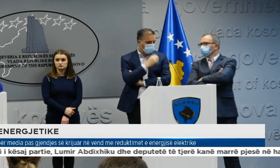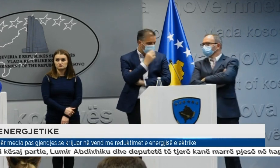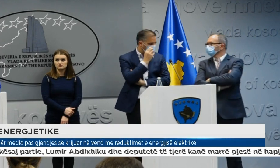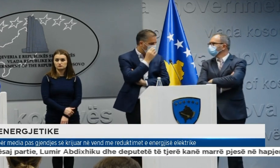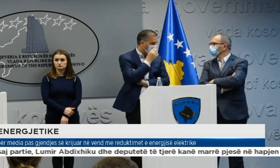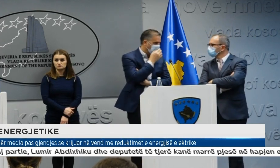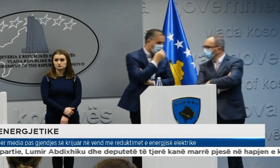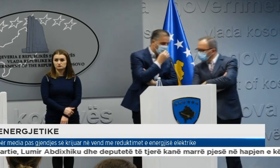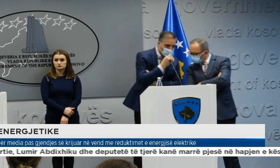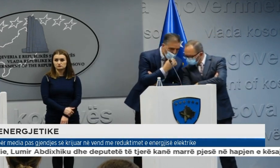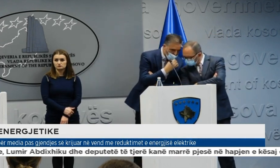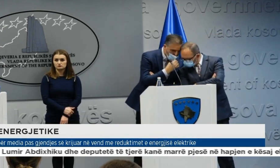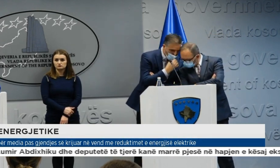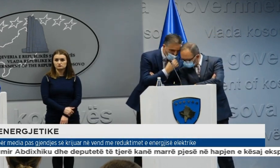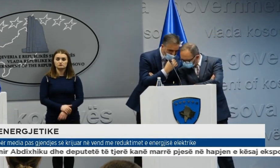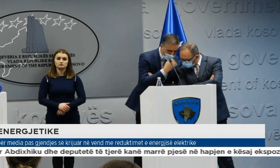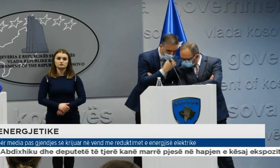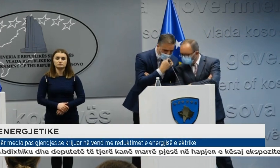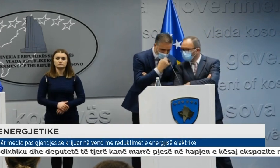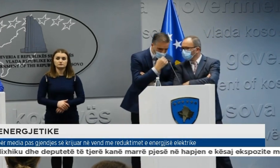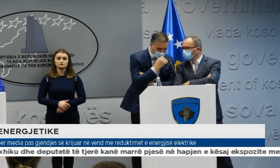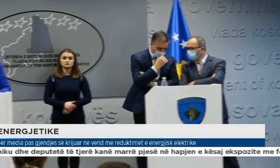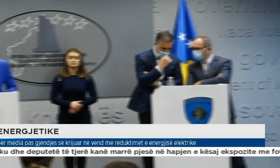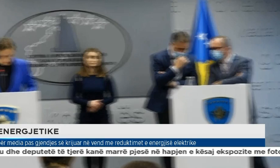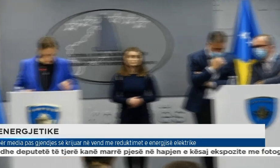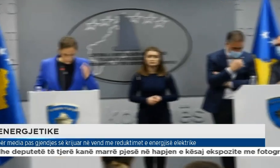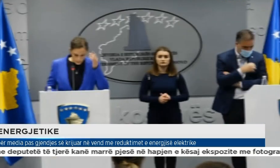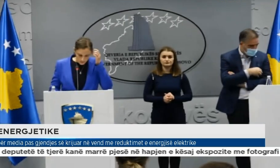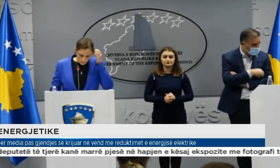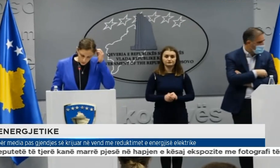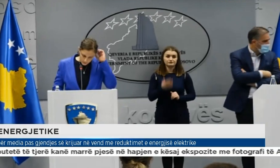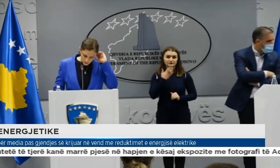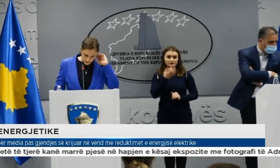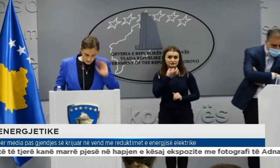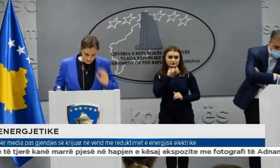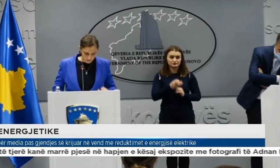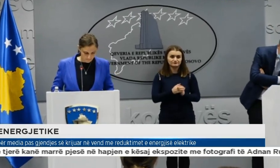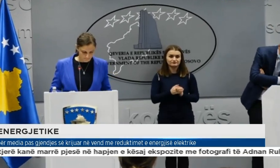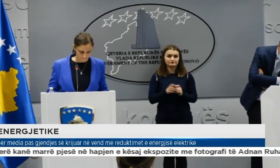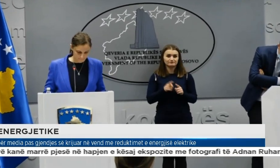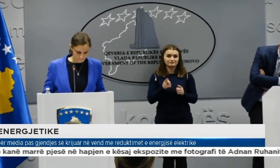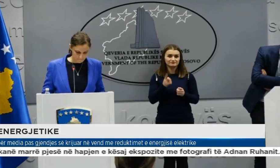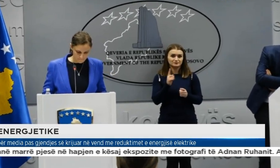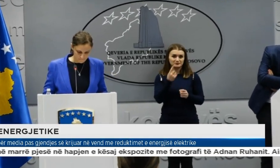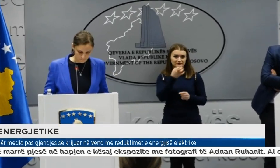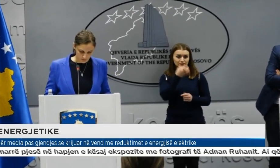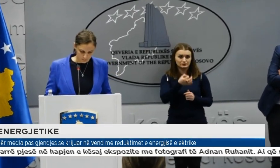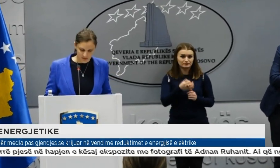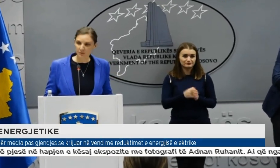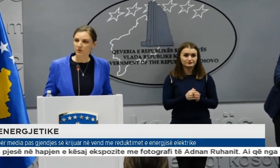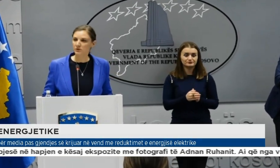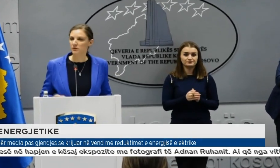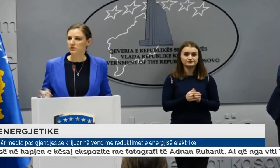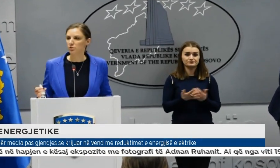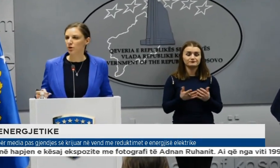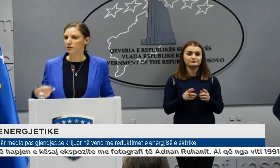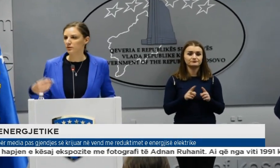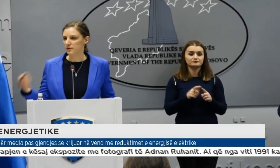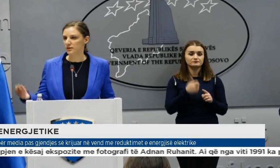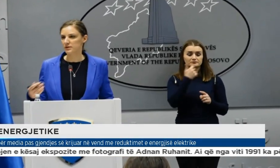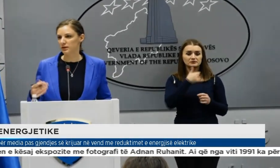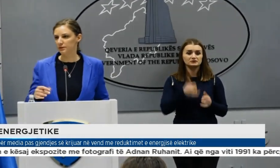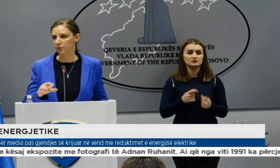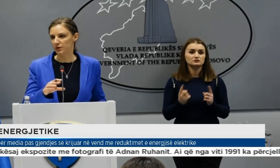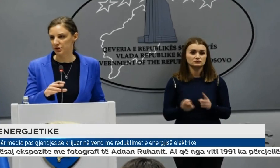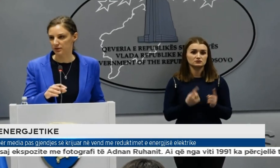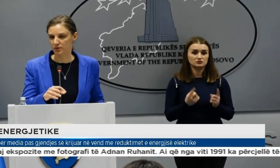Mi fanë gjerit shumë për pyetjet. Pyetja e parë ishte pse jemi në këtë situatë nëse kriza ka